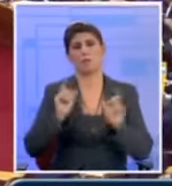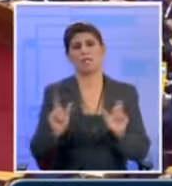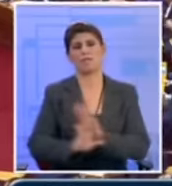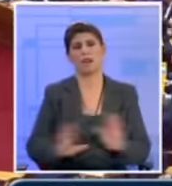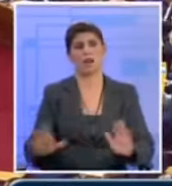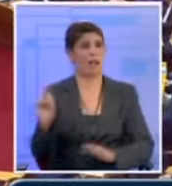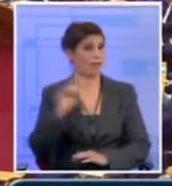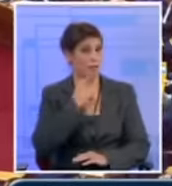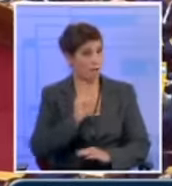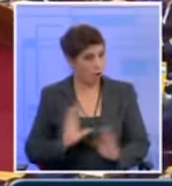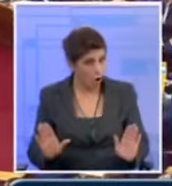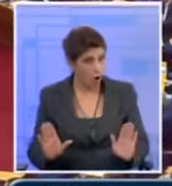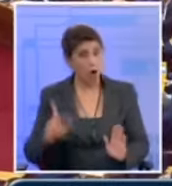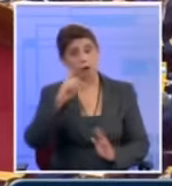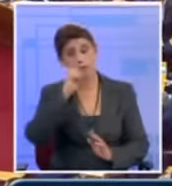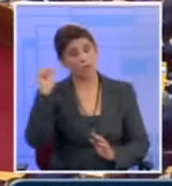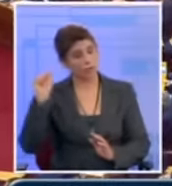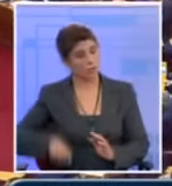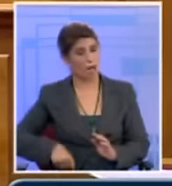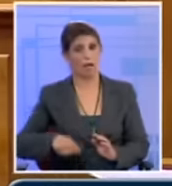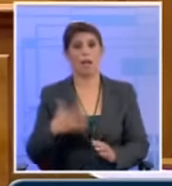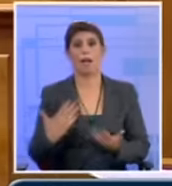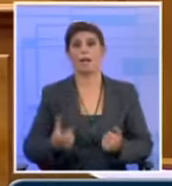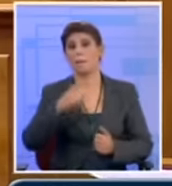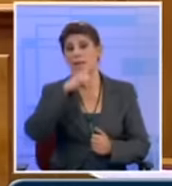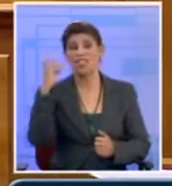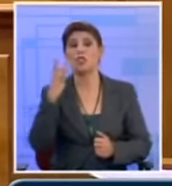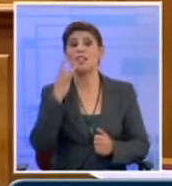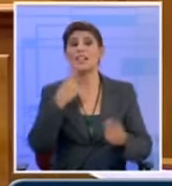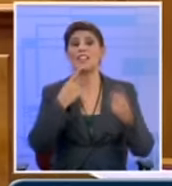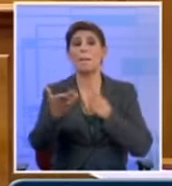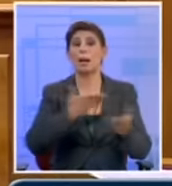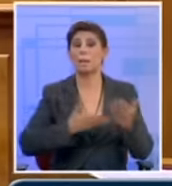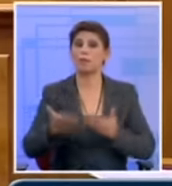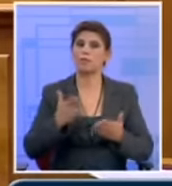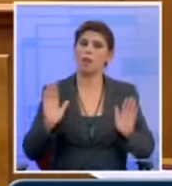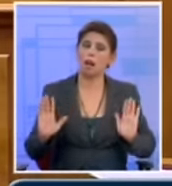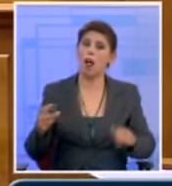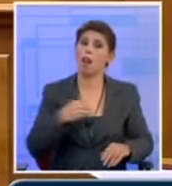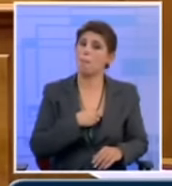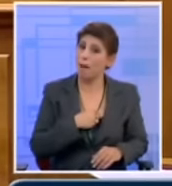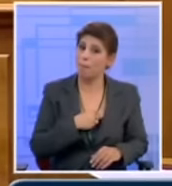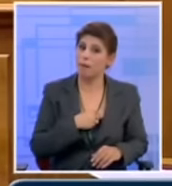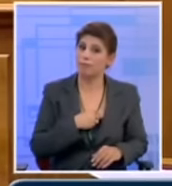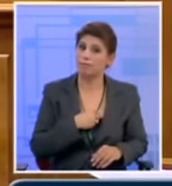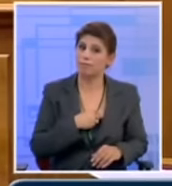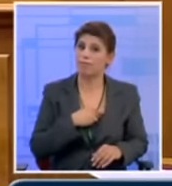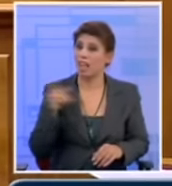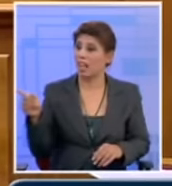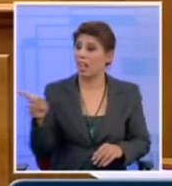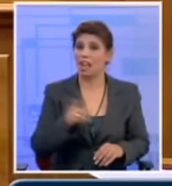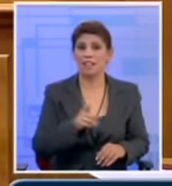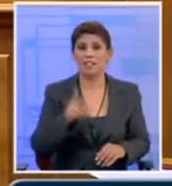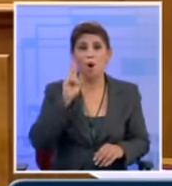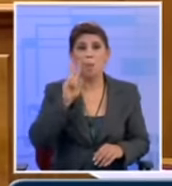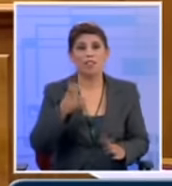Δεν είναι εύκολο αυτό. Είναι δύσκολο. Είναι μια δύσκολη και σκληρή διαπραγμάτευση, την οποία όμως λυπάμαι δεν την έχετε καν στην οπτική